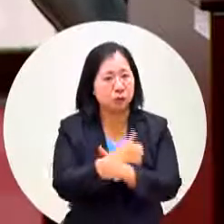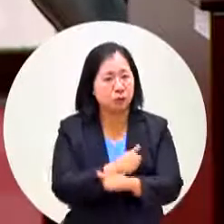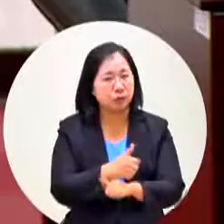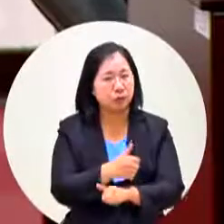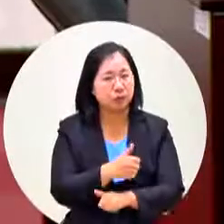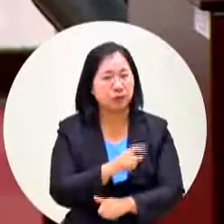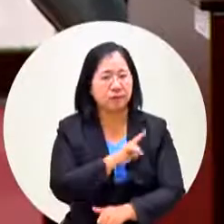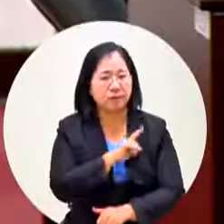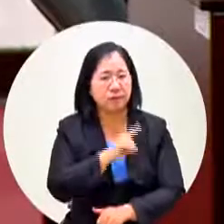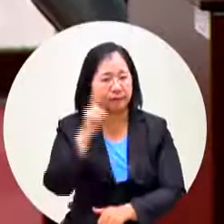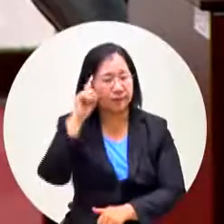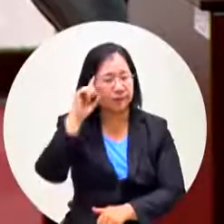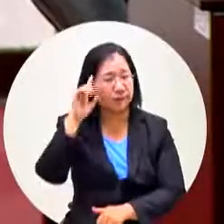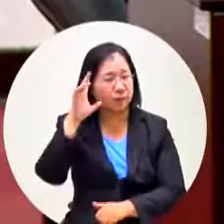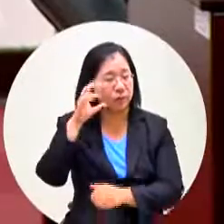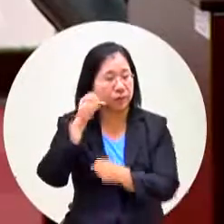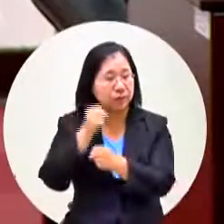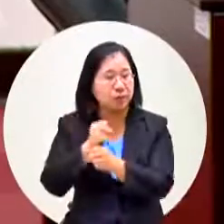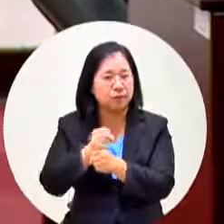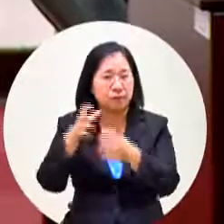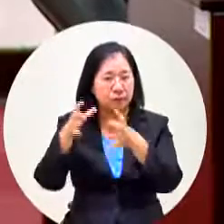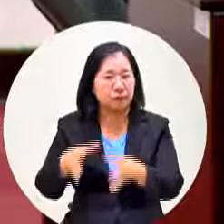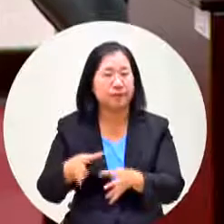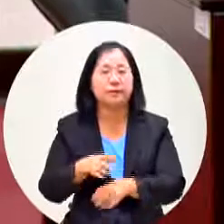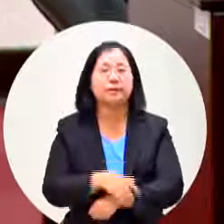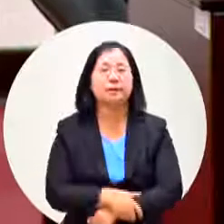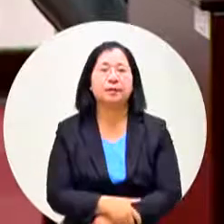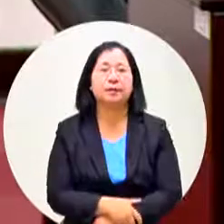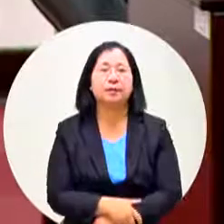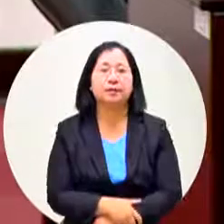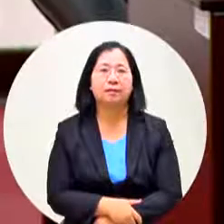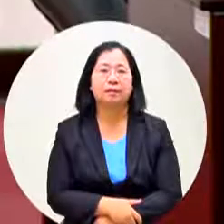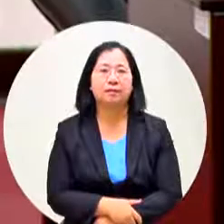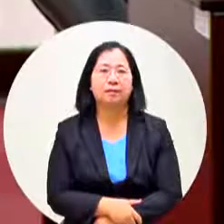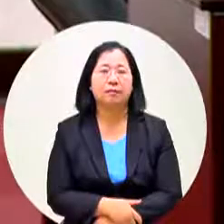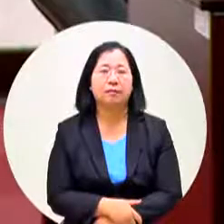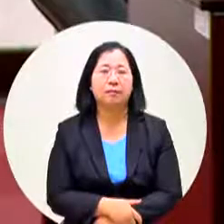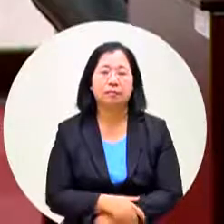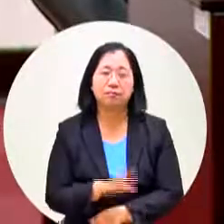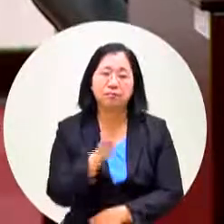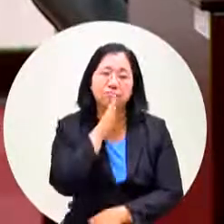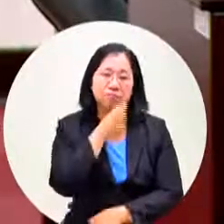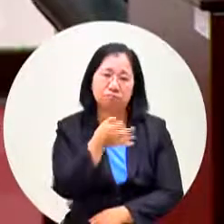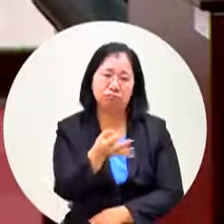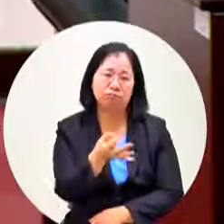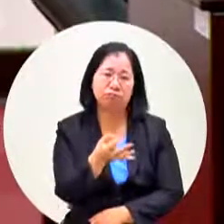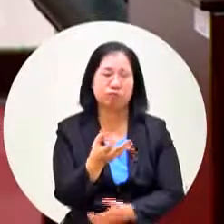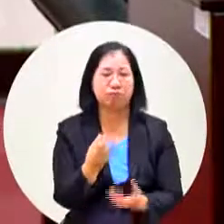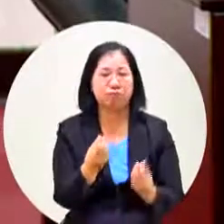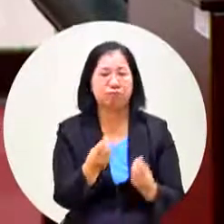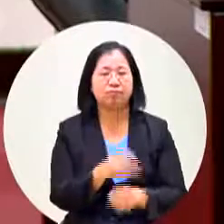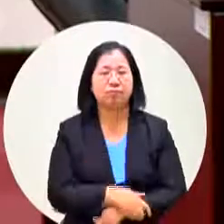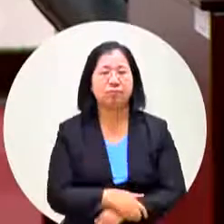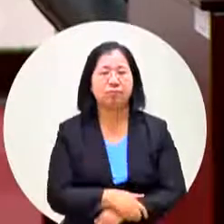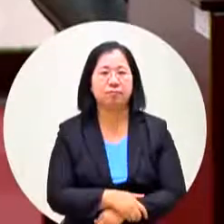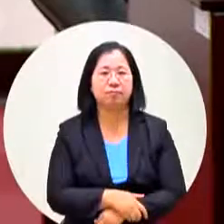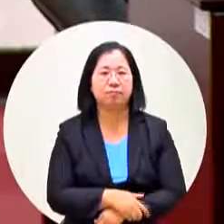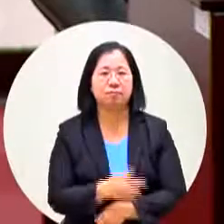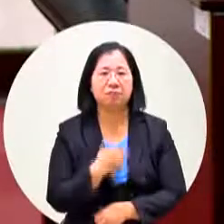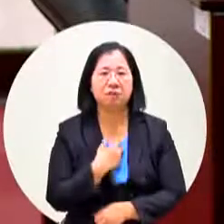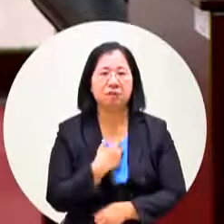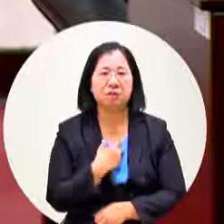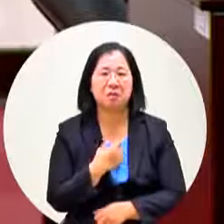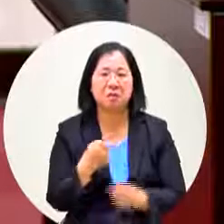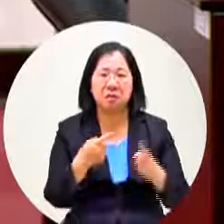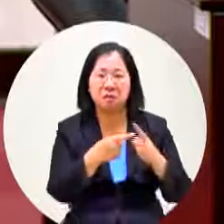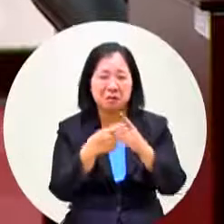要家己出来创业，但是往往呢啊，无这个资金啊，无人脉啊，